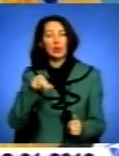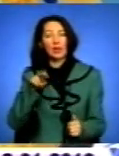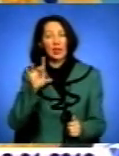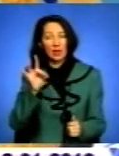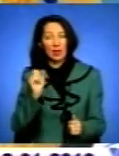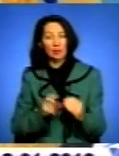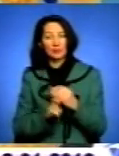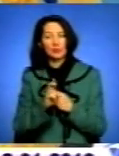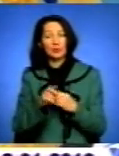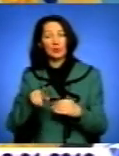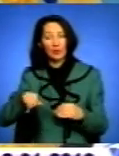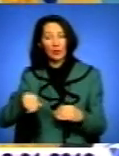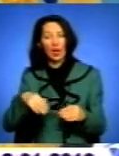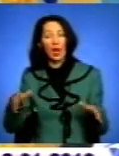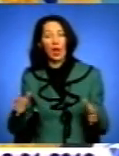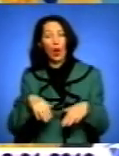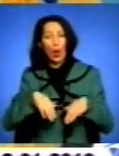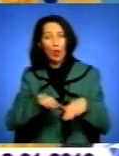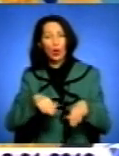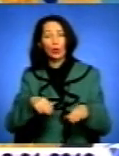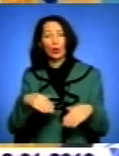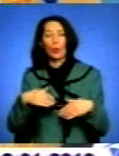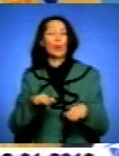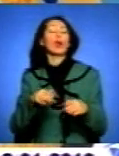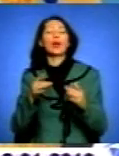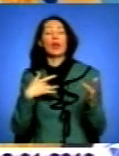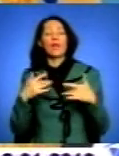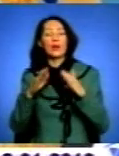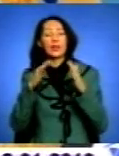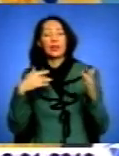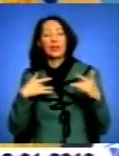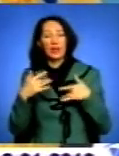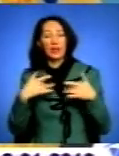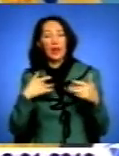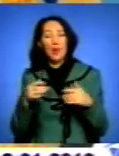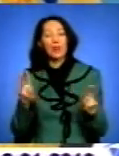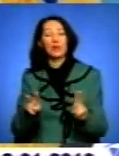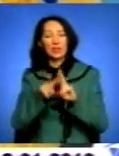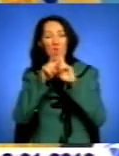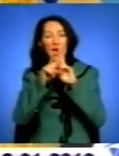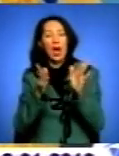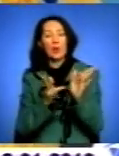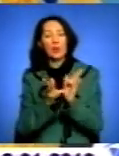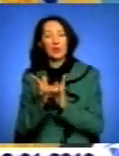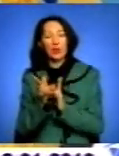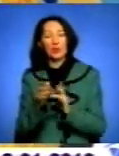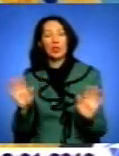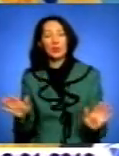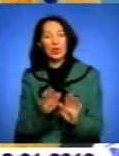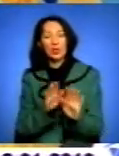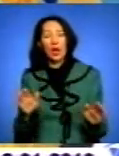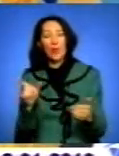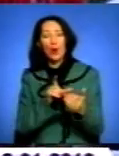організованою колоною парад вертепів з зірками різдвяними. З піснями і колядками вирушаємо